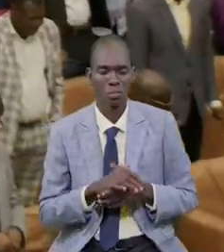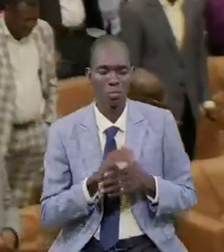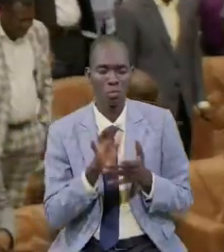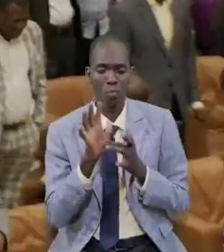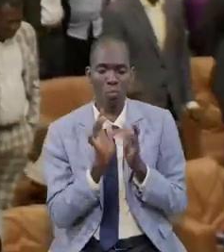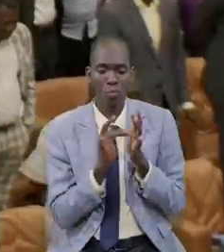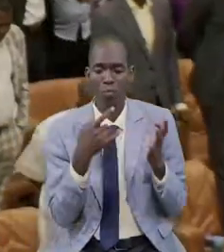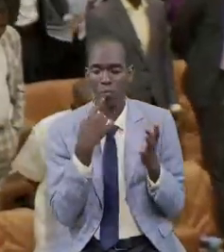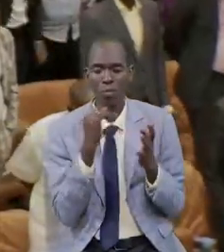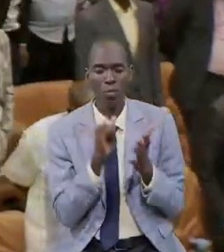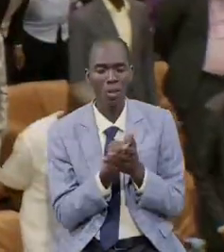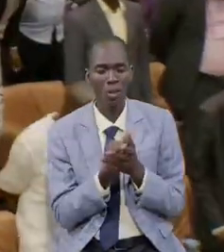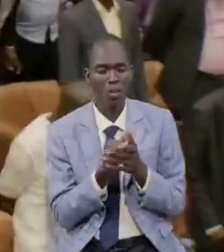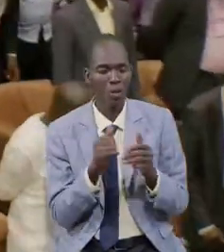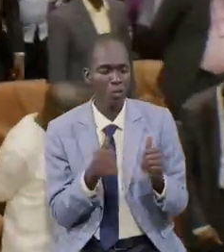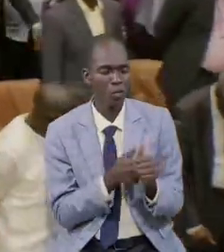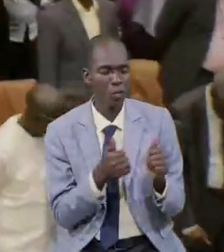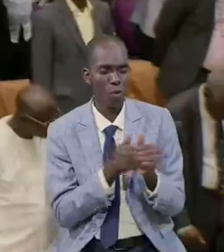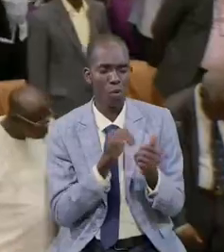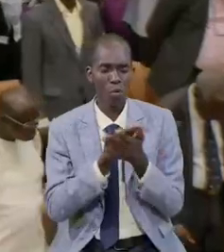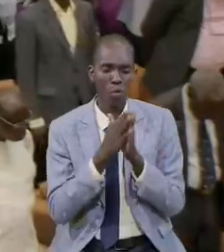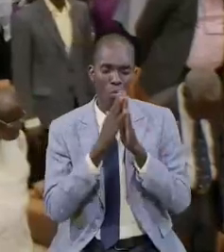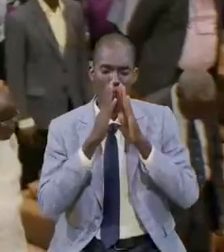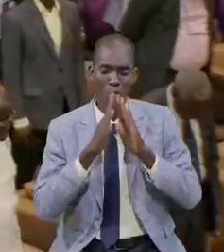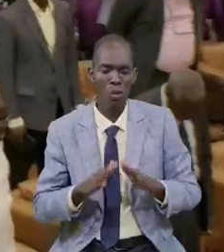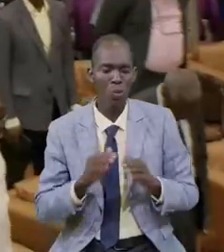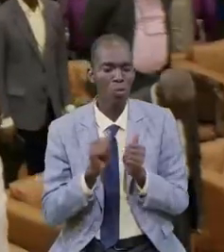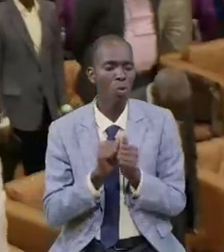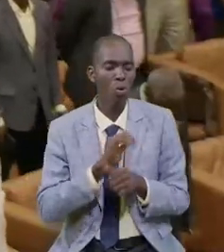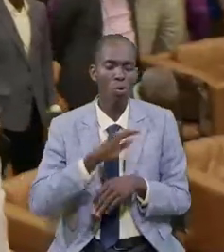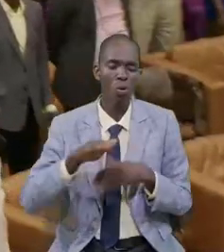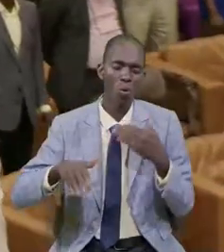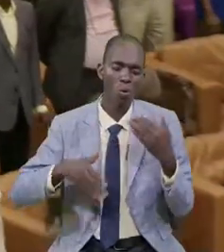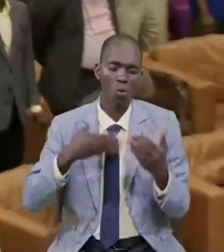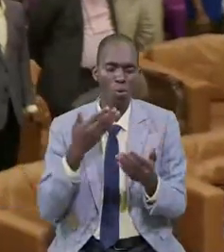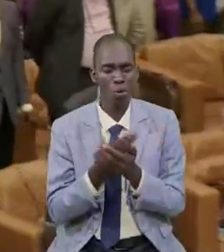Recherchez la paix avec tous.